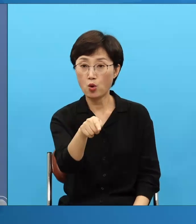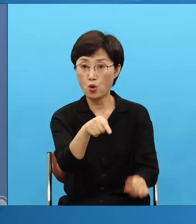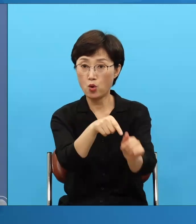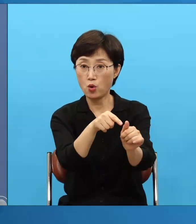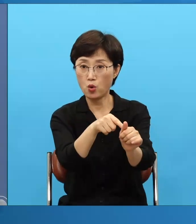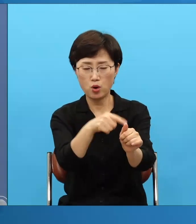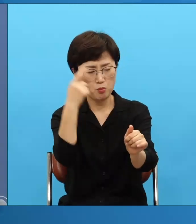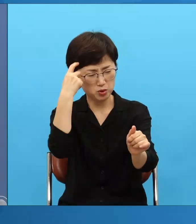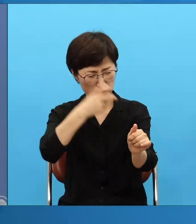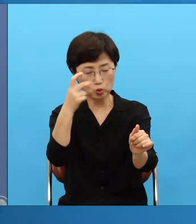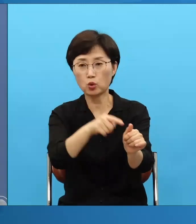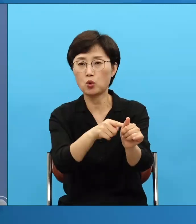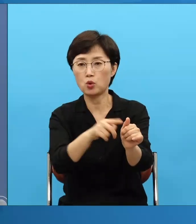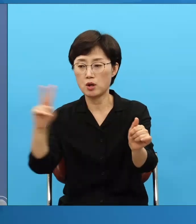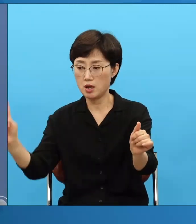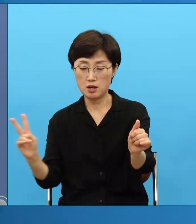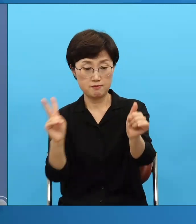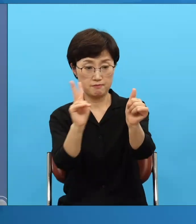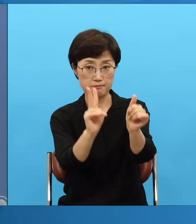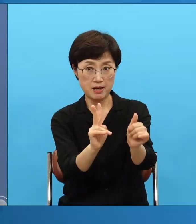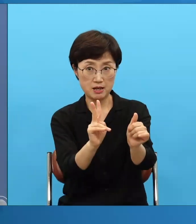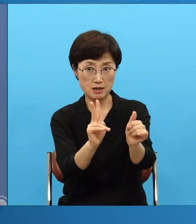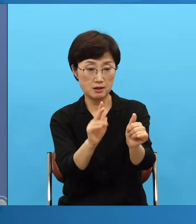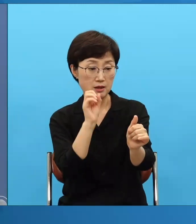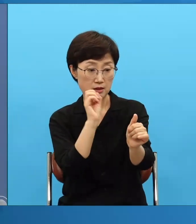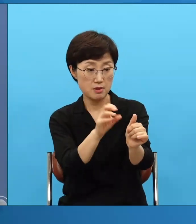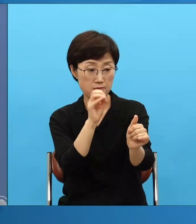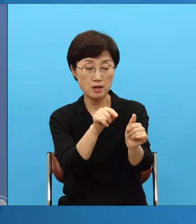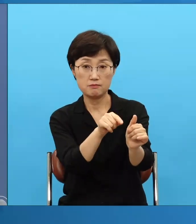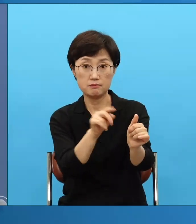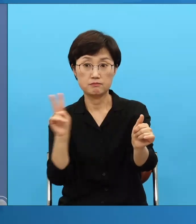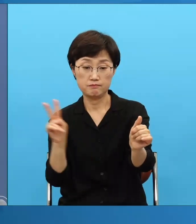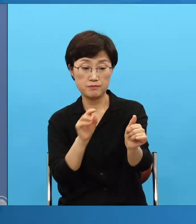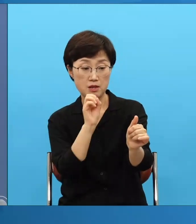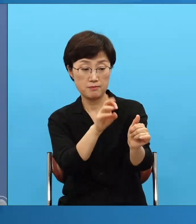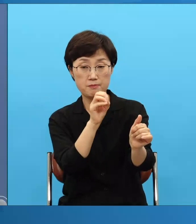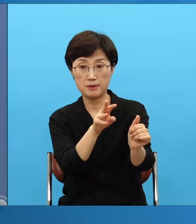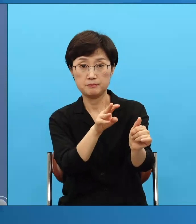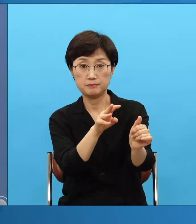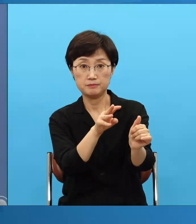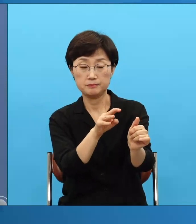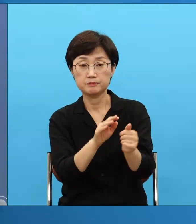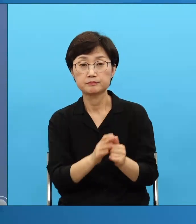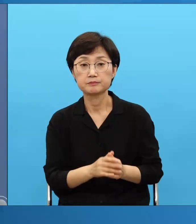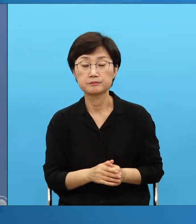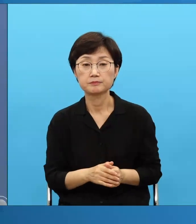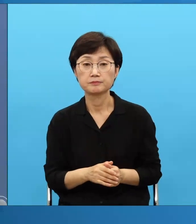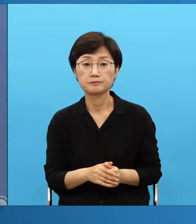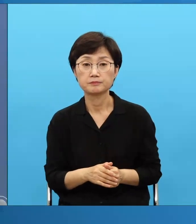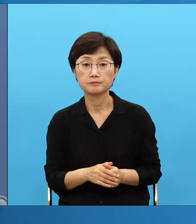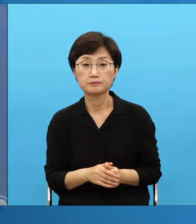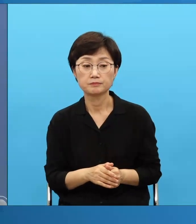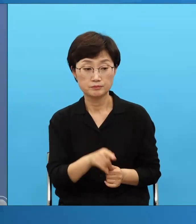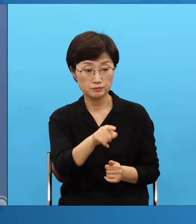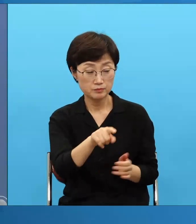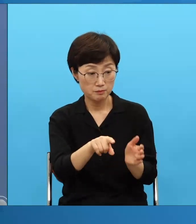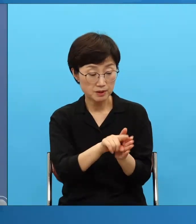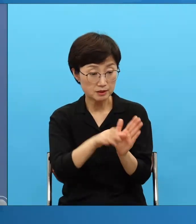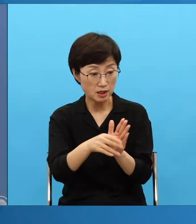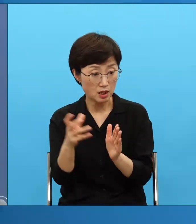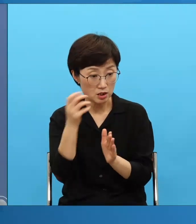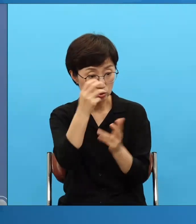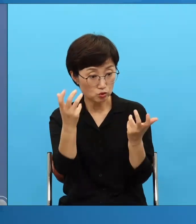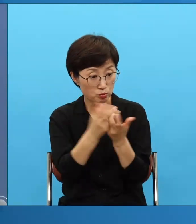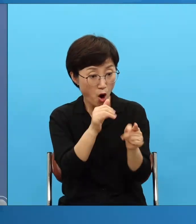18? 괜찮아요. 아블로 만났을 때 얘기하잖아요. They go and speak about Apollos, who was a great individual at the time as well. 네가 믿을 때 성령